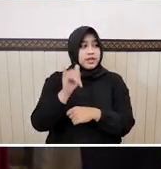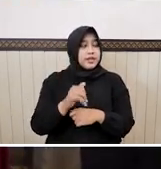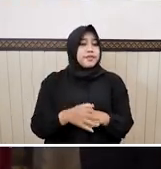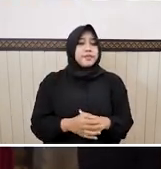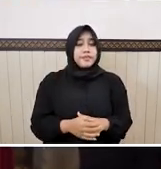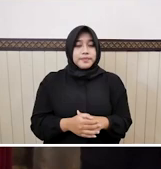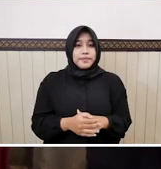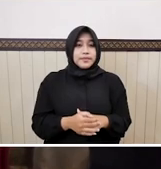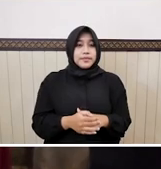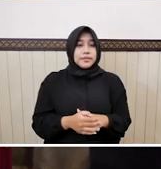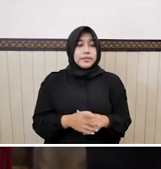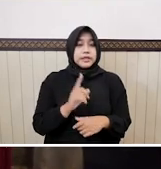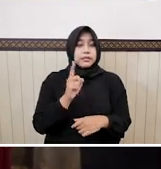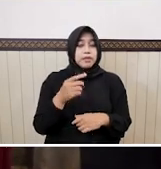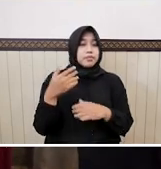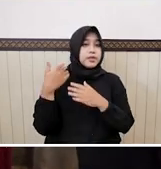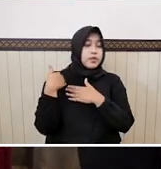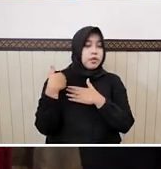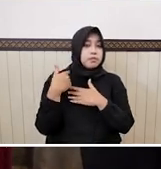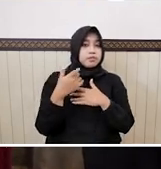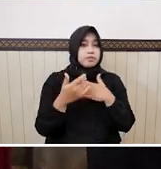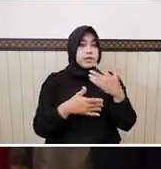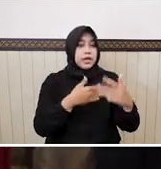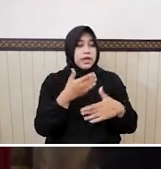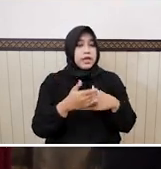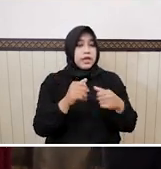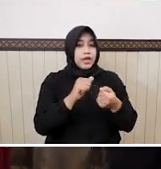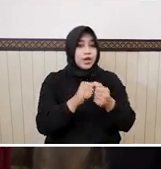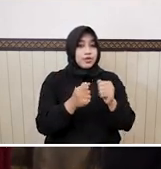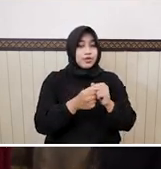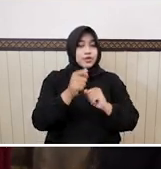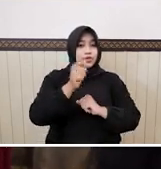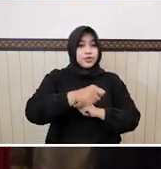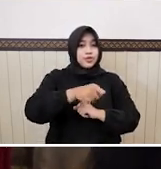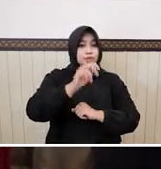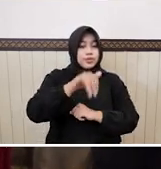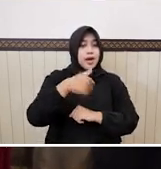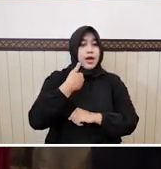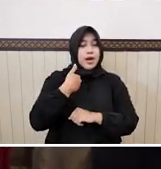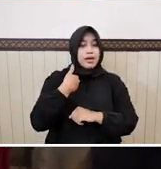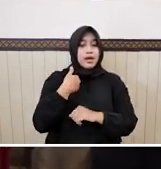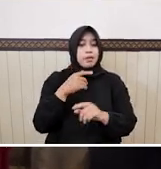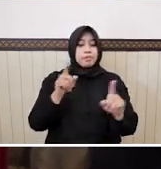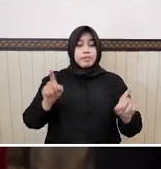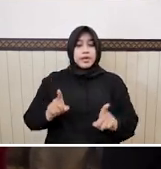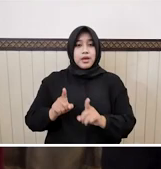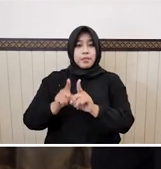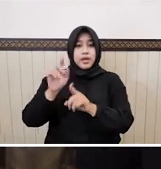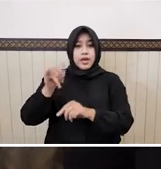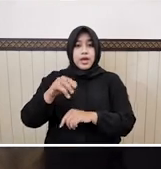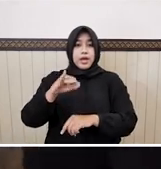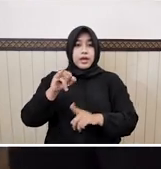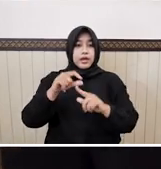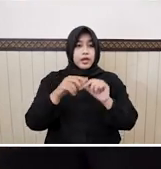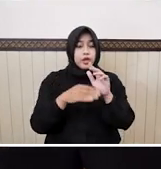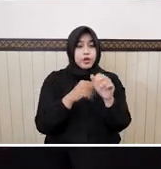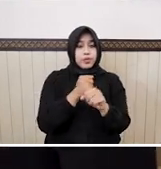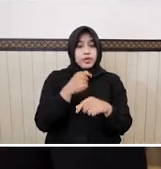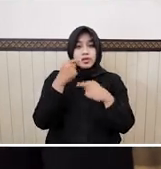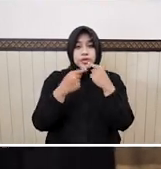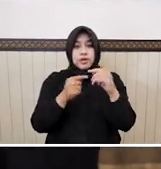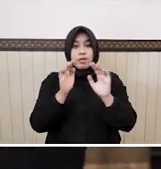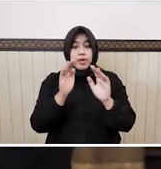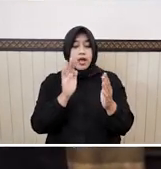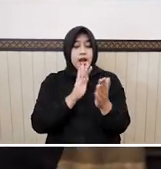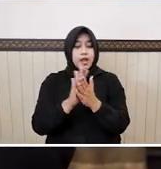memang karena kewenangannya menangani perkara-perkara hukum gitu itu ada juga dari sisi pendamping Tadi Mbak Ipung sudah banyak cerita yang